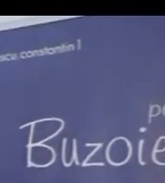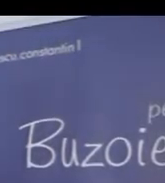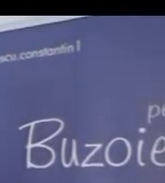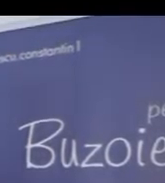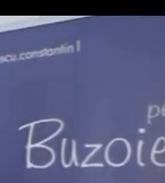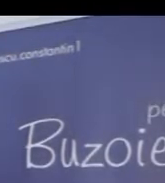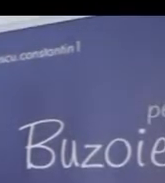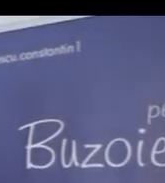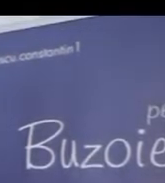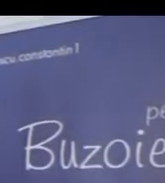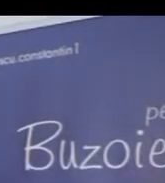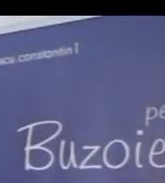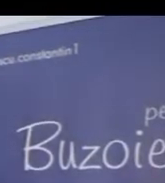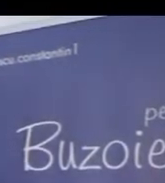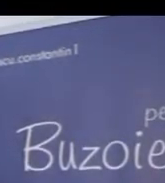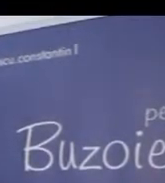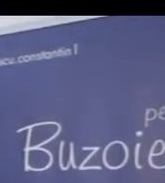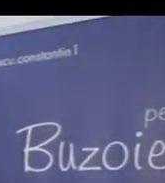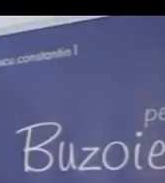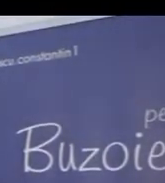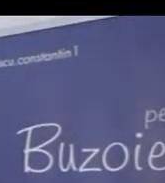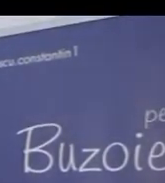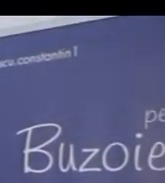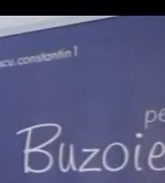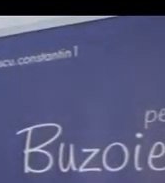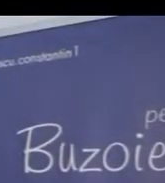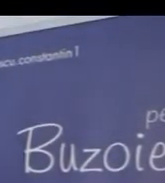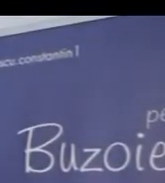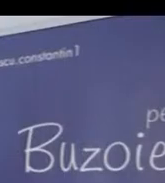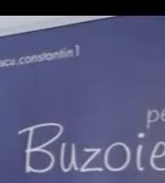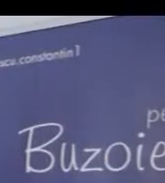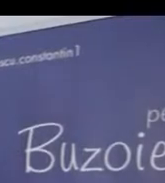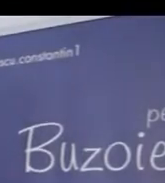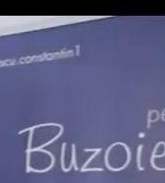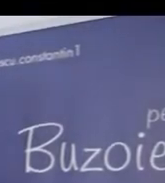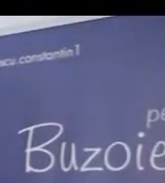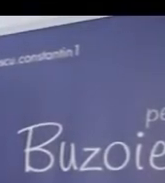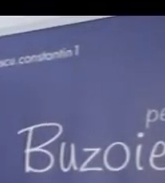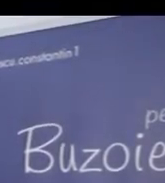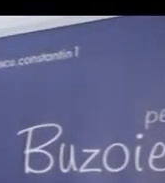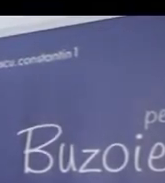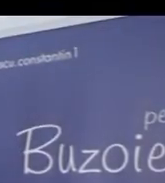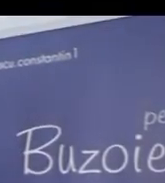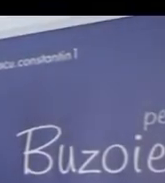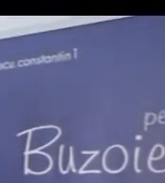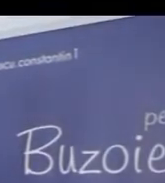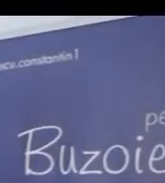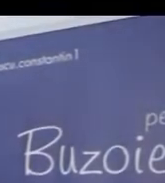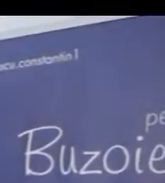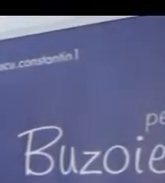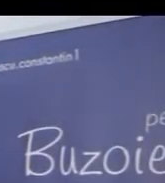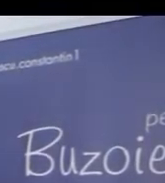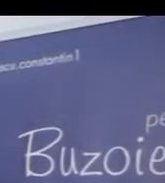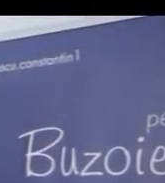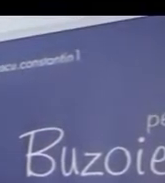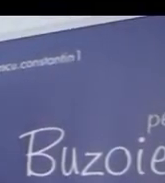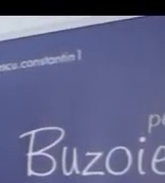Așadar, cu cinste și pricepere, cu expertiza administrativă demnă de funcția de primar, vă asigur că va fi un mandat în care va